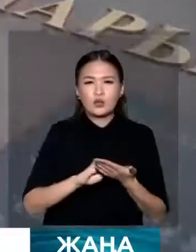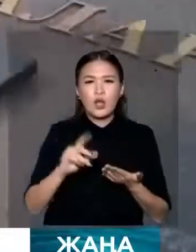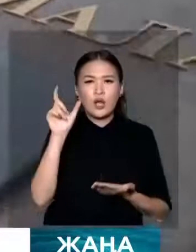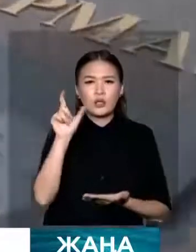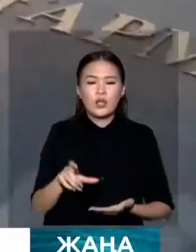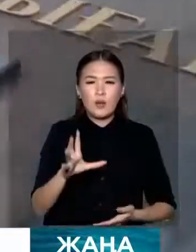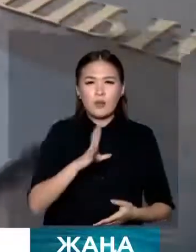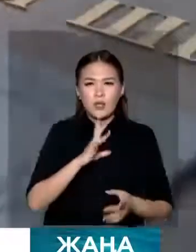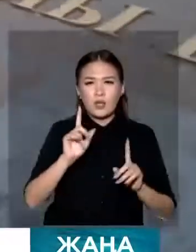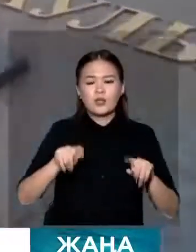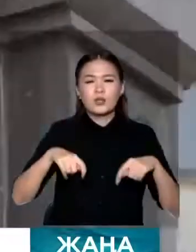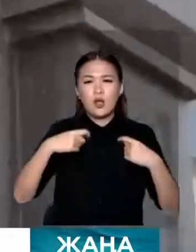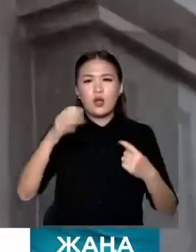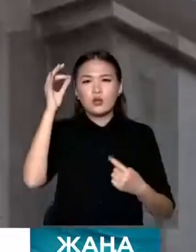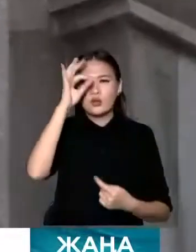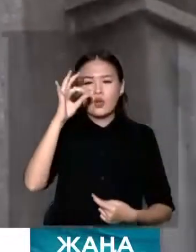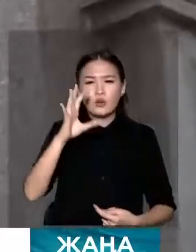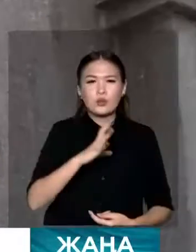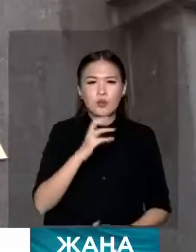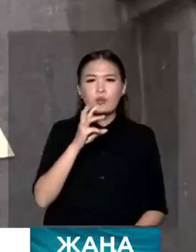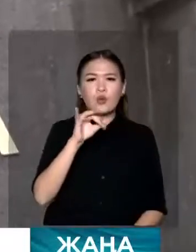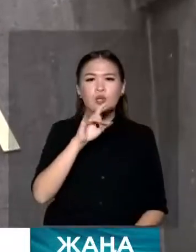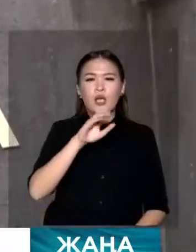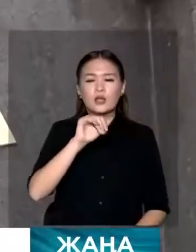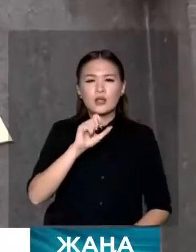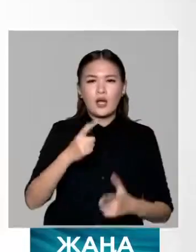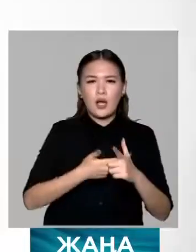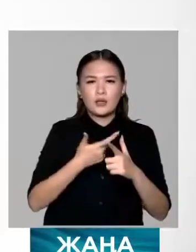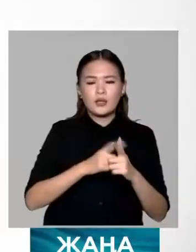оқып батасын берген бұл білім ошағына Шерхан Мұртазаның